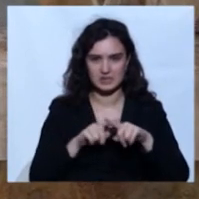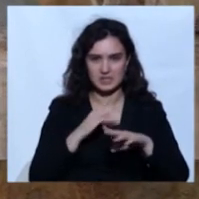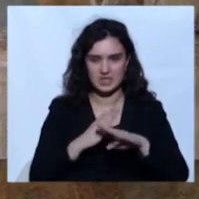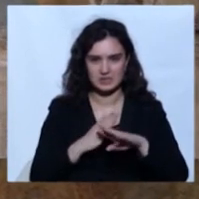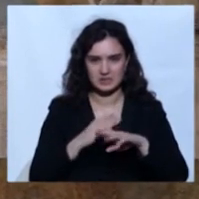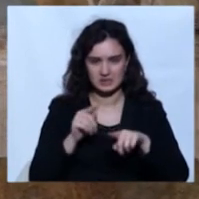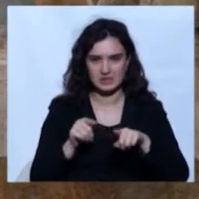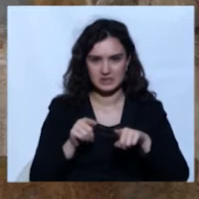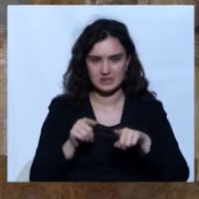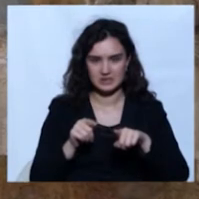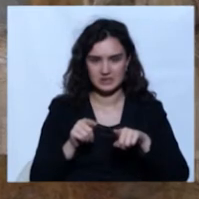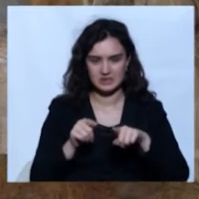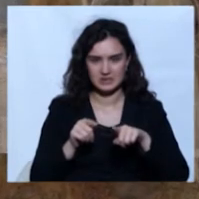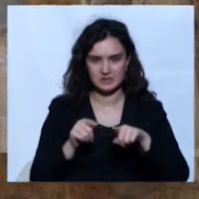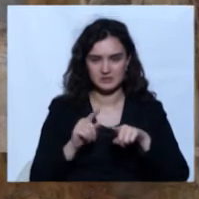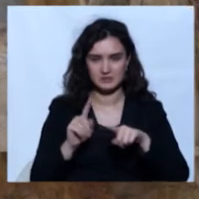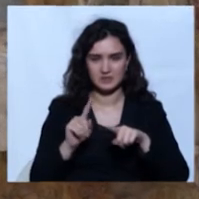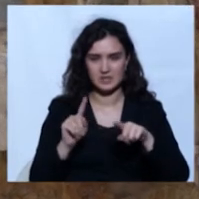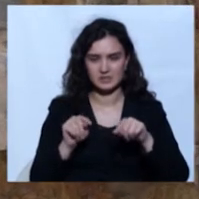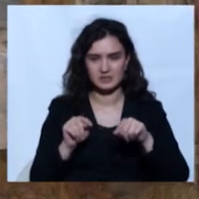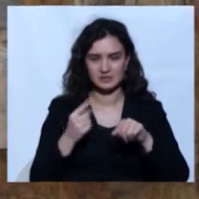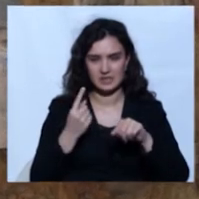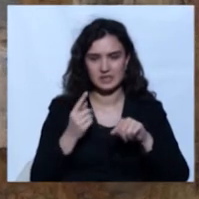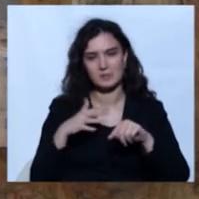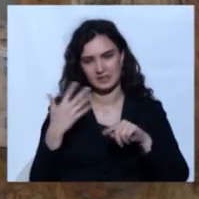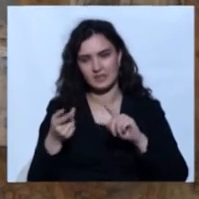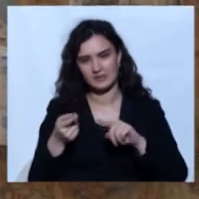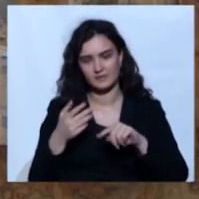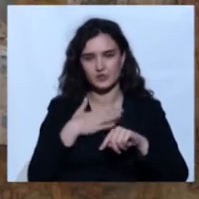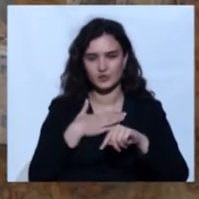ის ფოკუსი, რომელიც ერთი მხრივ